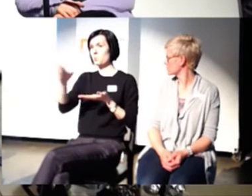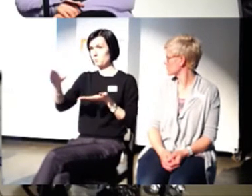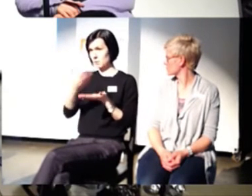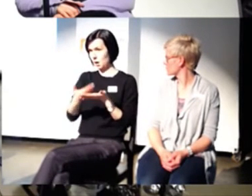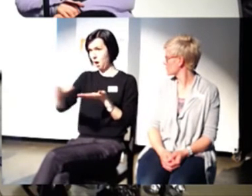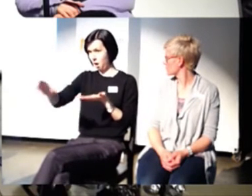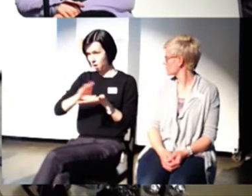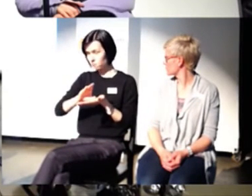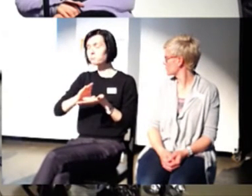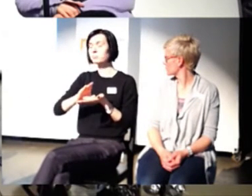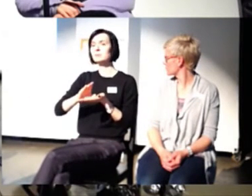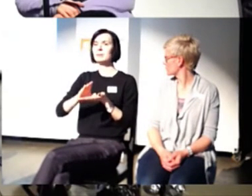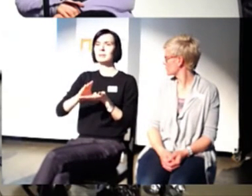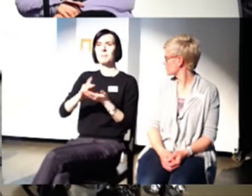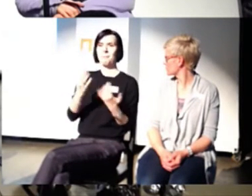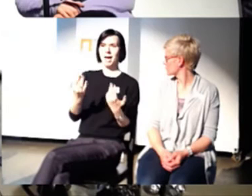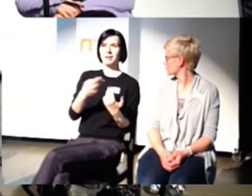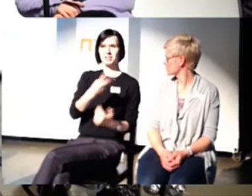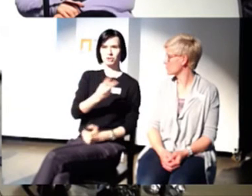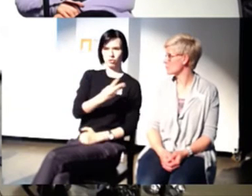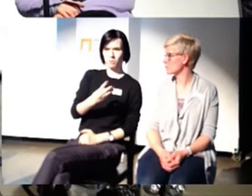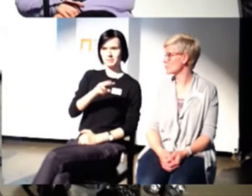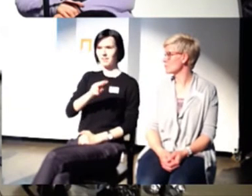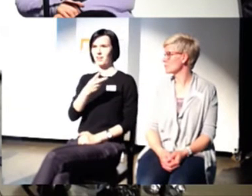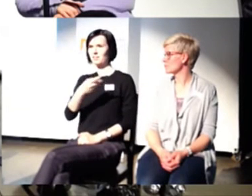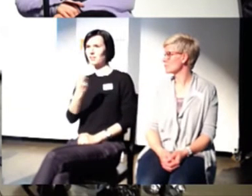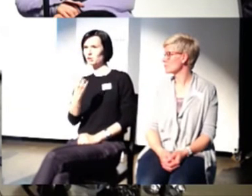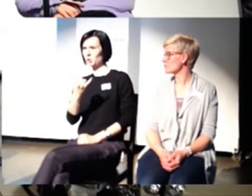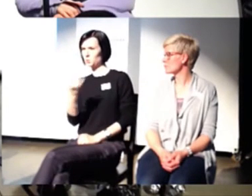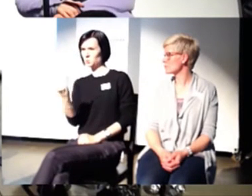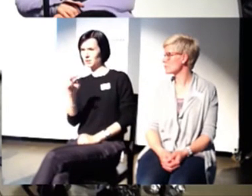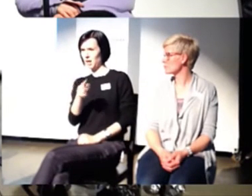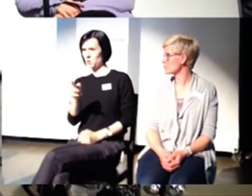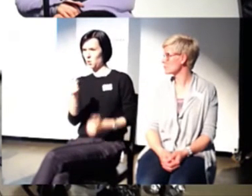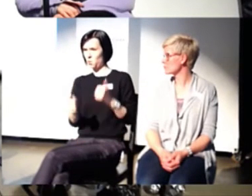määrä liittyy siihen taiteilijan